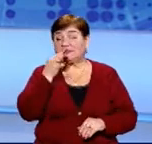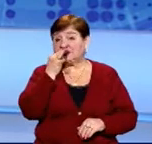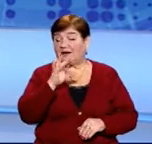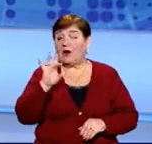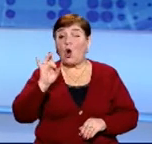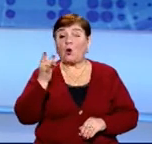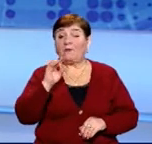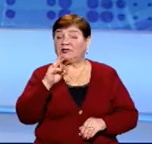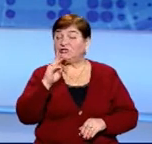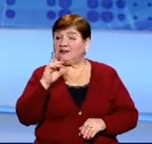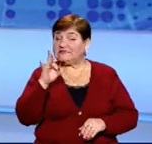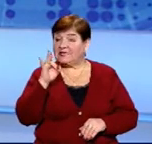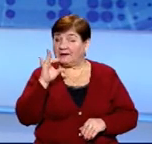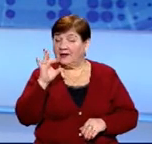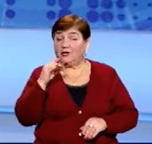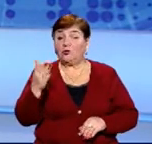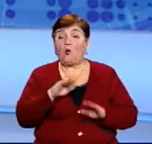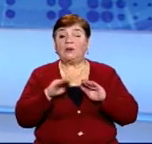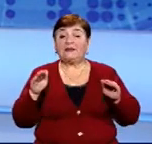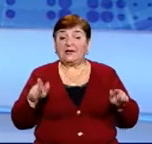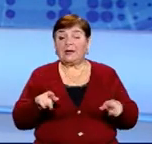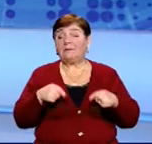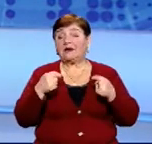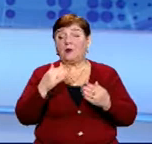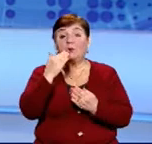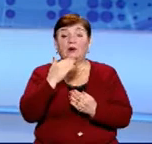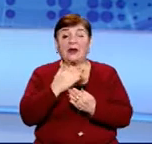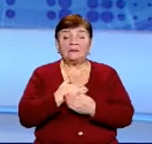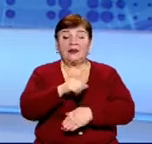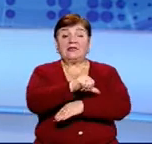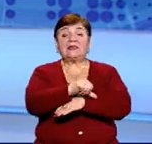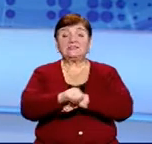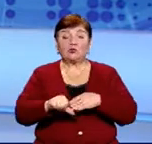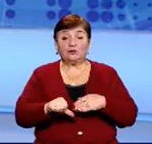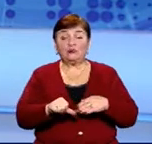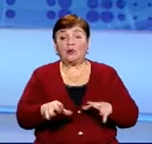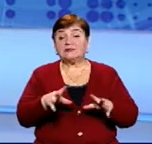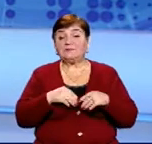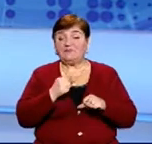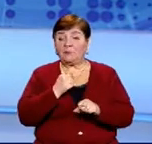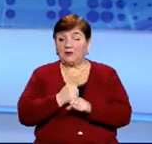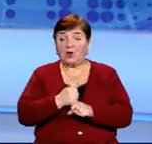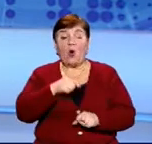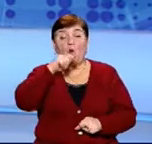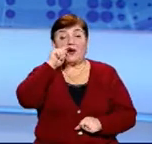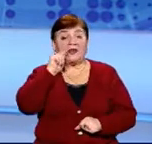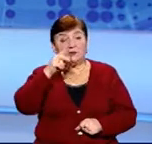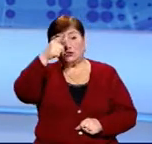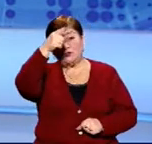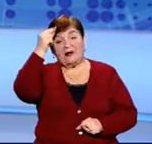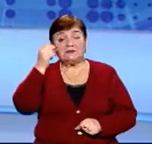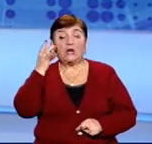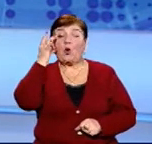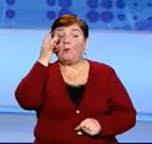Роман Шніцер. За його словами, обладнання передали за програмою транскордонного співробітництва між Україною, Угорщиною, Словаччиною